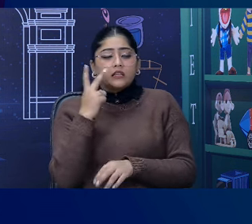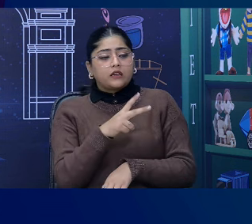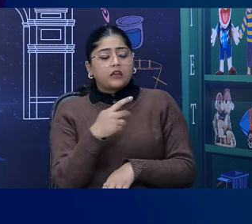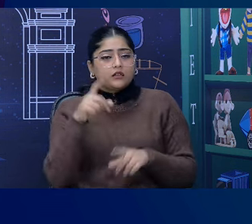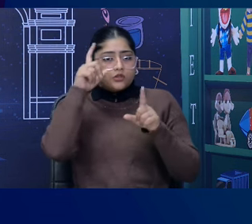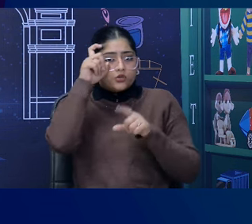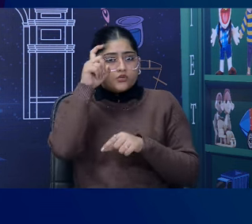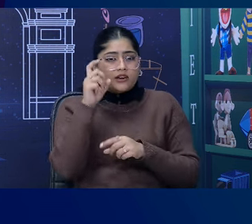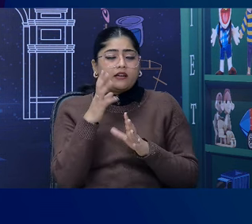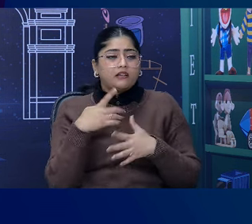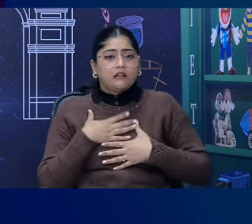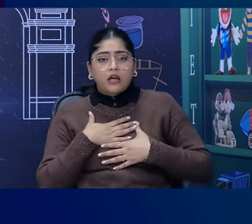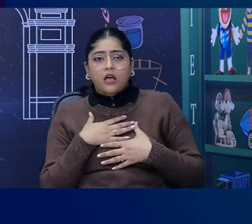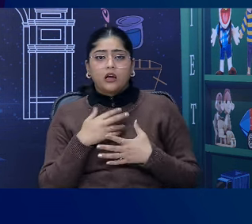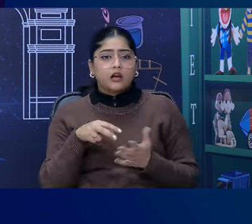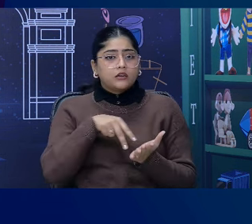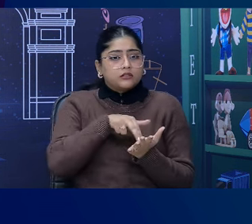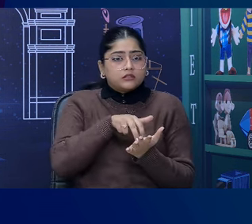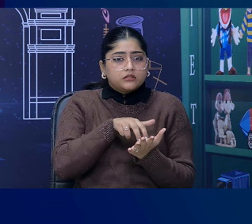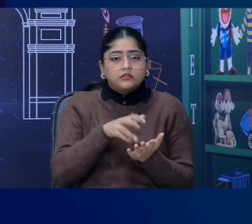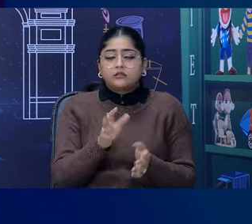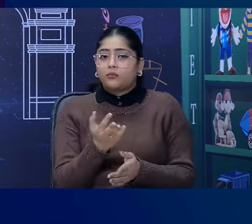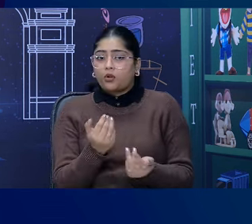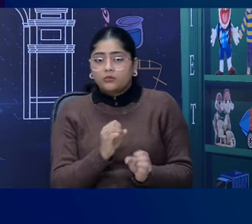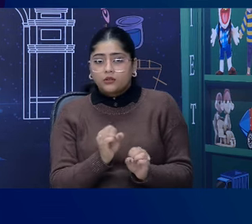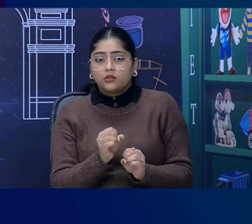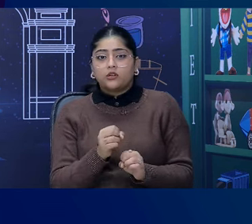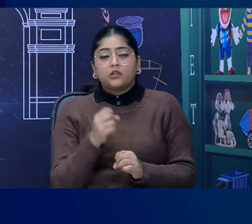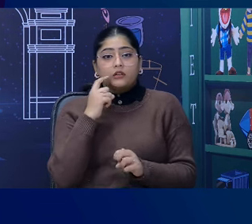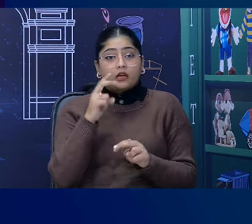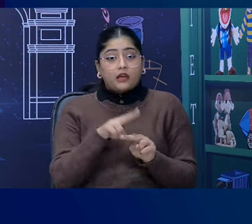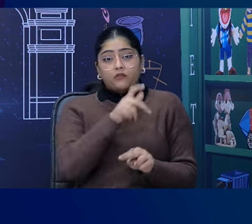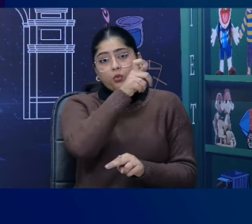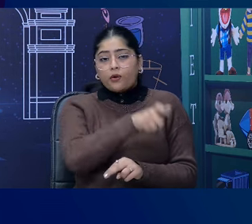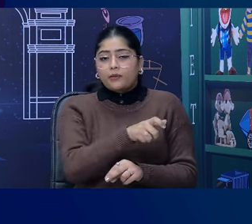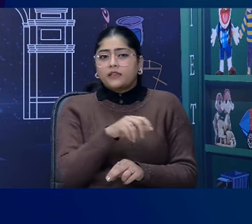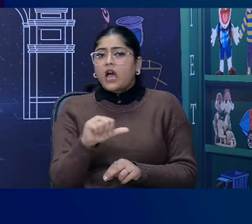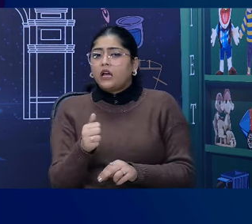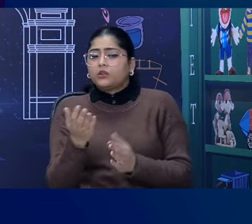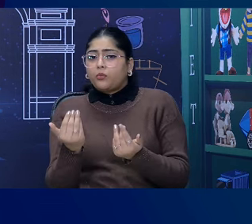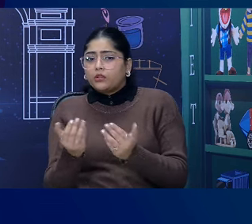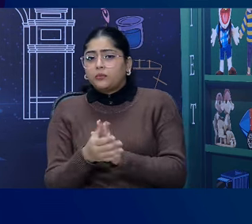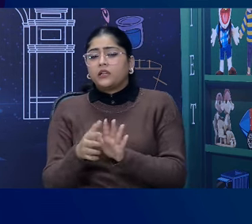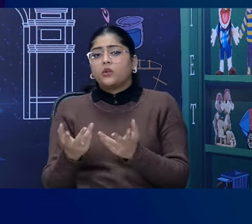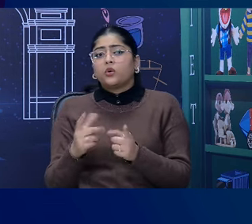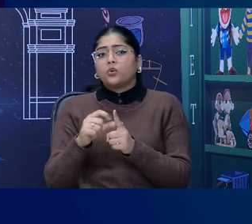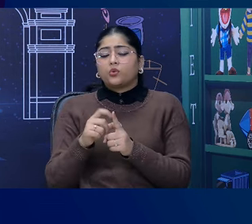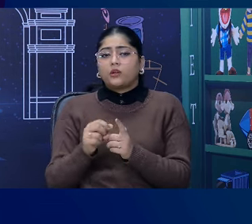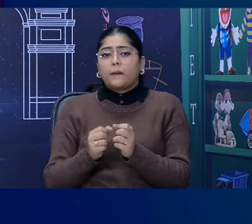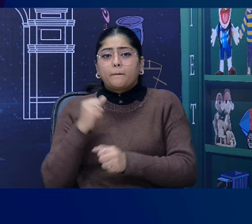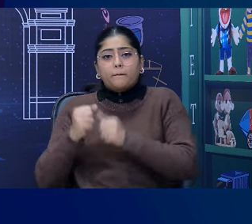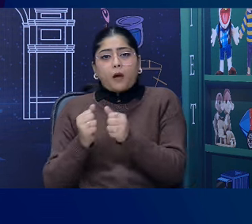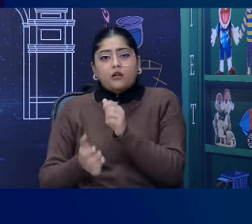में बोलते हैं उसमें क्या होता है आपके सामने कोई भी स्ट्रेसफुल सिचुएशन जब आई है आपका ब्रेन उसको एक सोचता है कि अच्छा यह